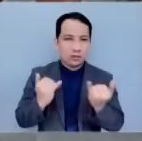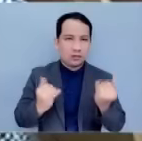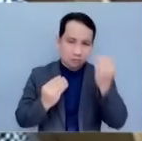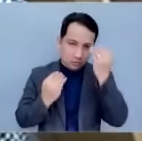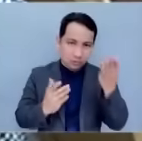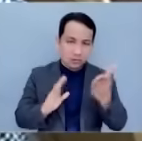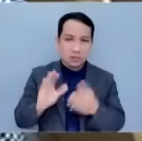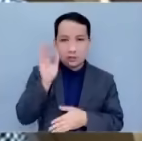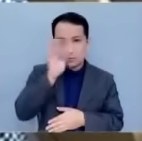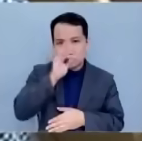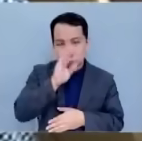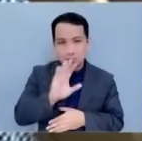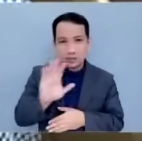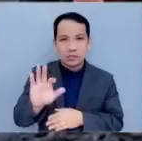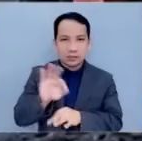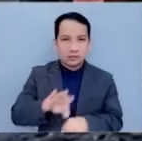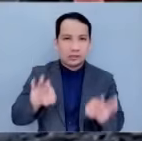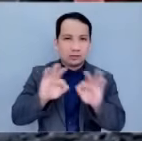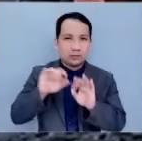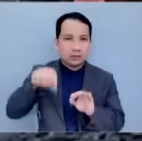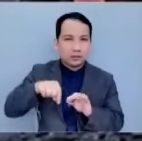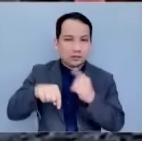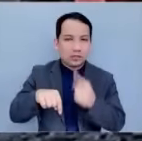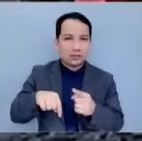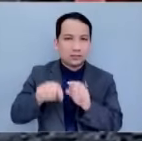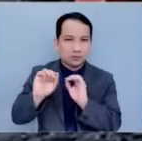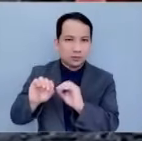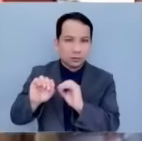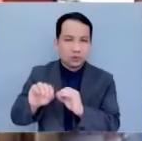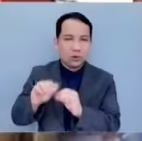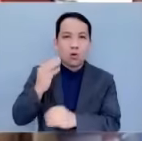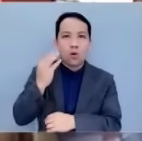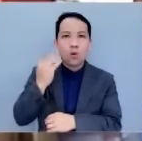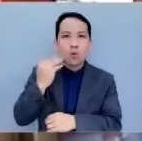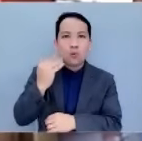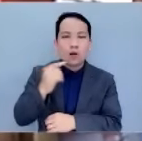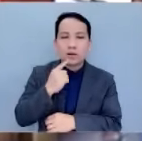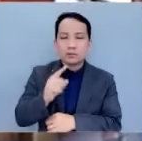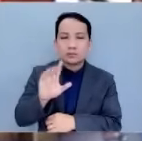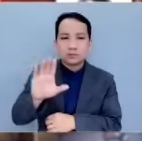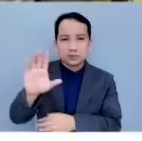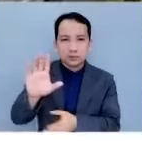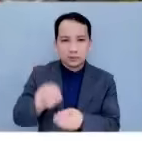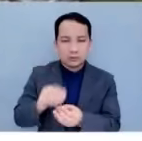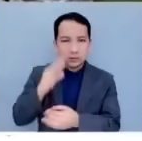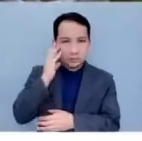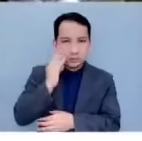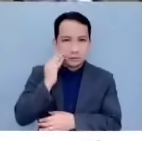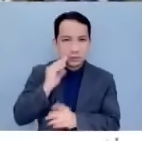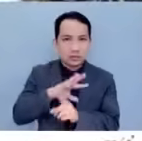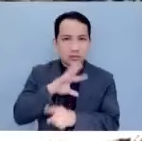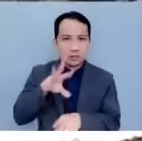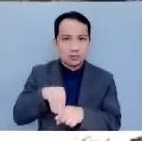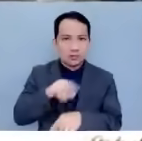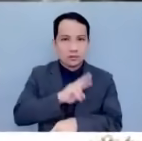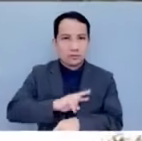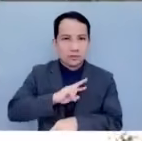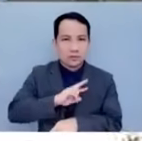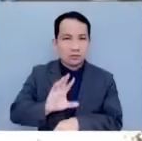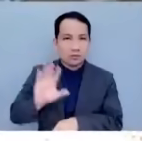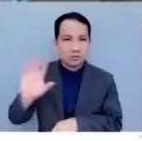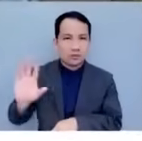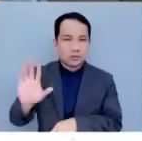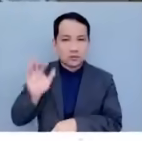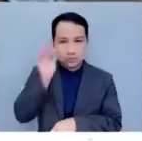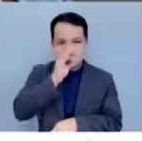Pilipino lang daw dapat ang magturo. Dahil kulang daw sa kaalaman at karanasan sa kultura at values information ng mga Pinoy ang